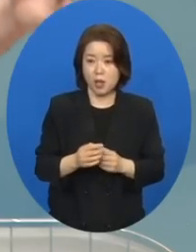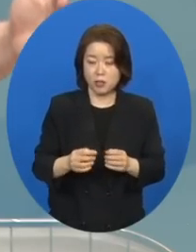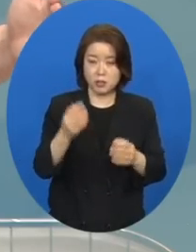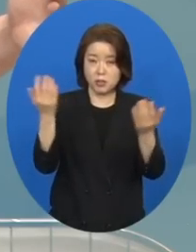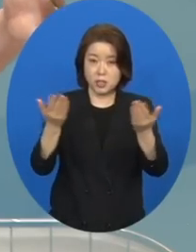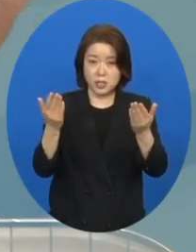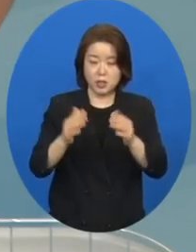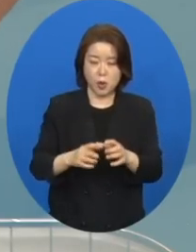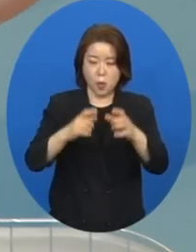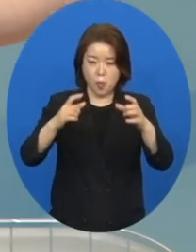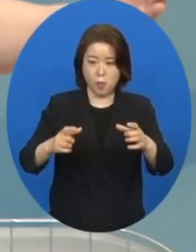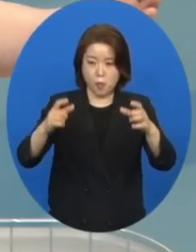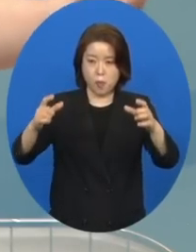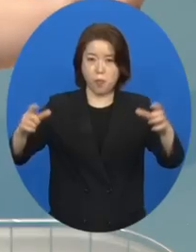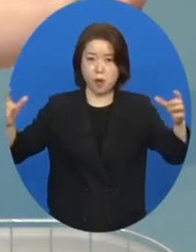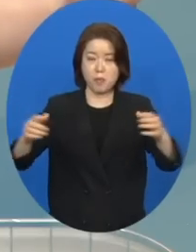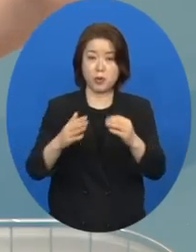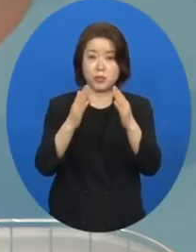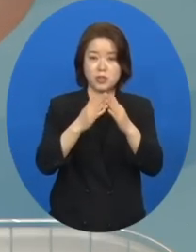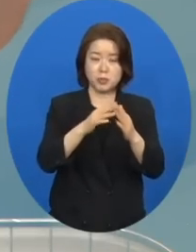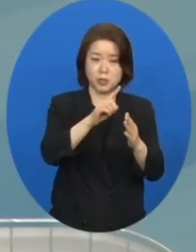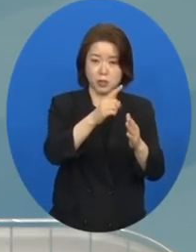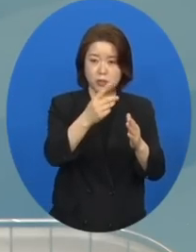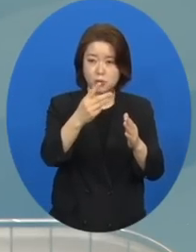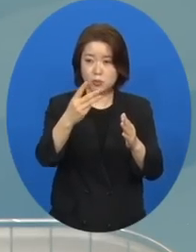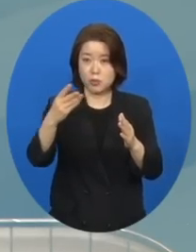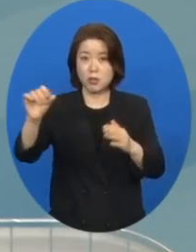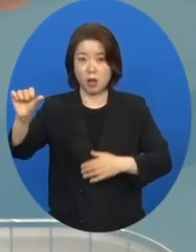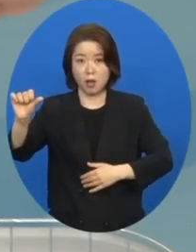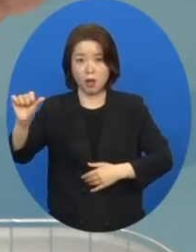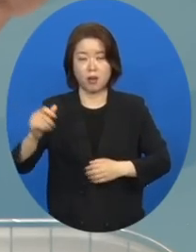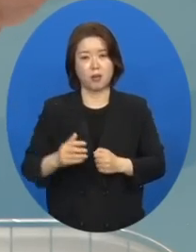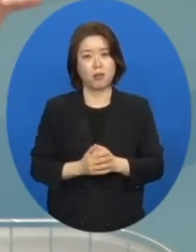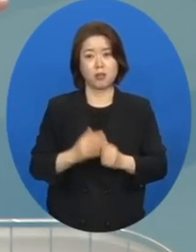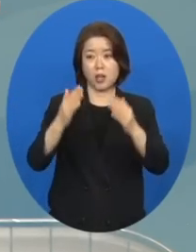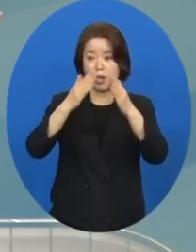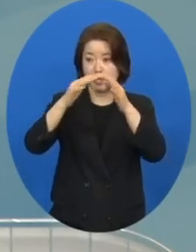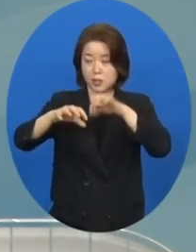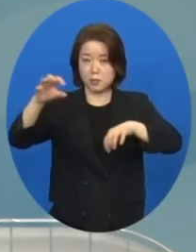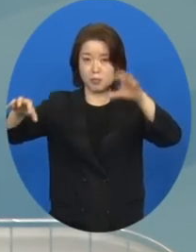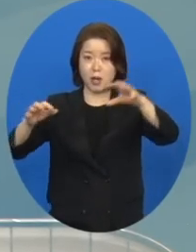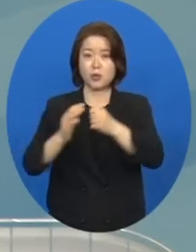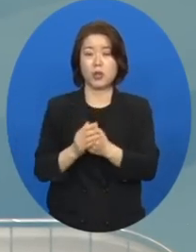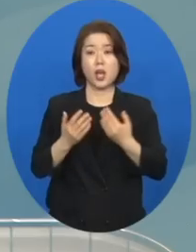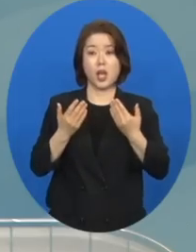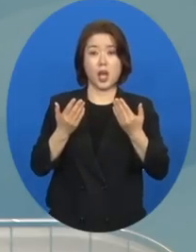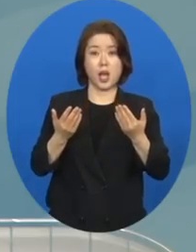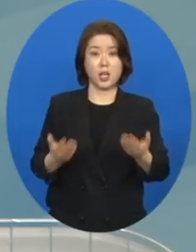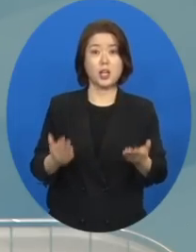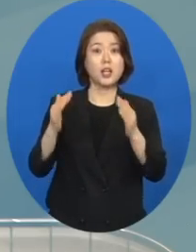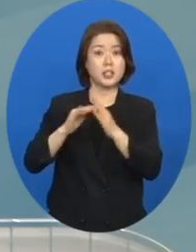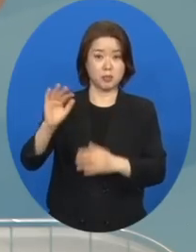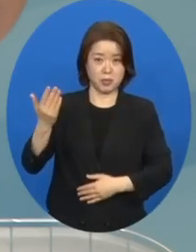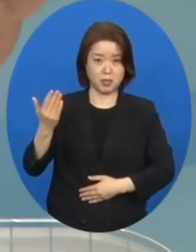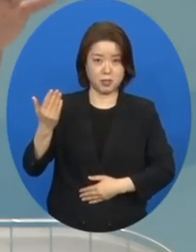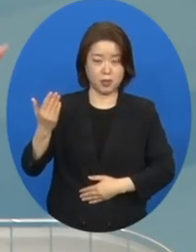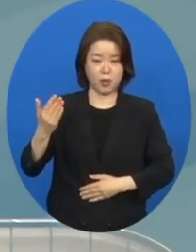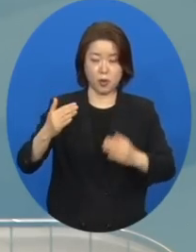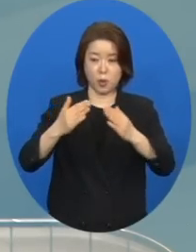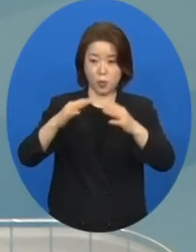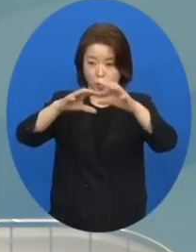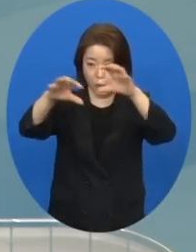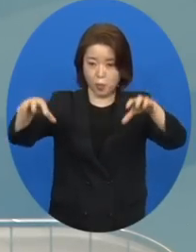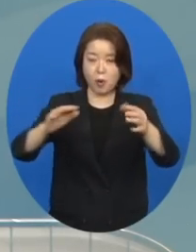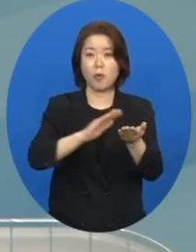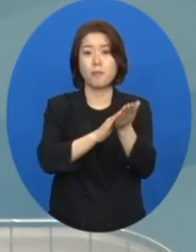되고 네개가 되고 5개가 되고 늘어난 데 그 마을 전체가 힐링 하우스 되는 거죠 그렇게 말 전체의 변하게